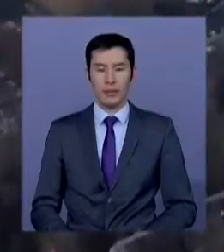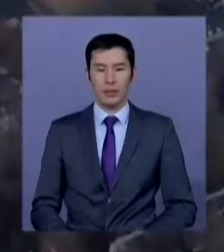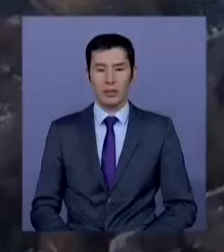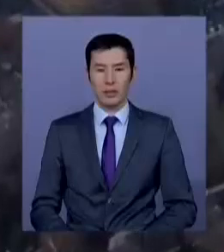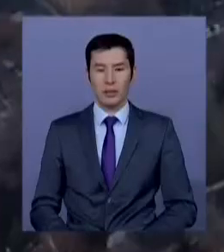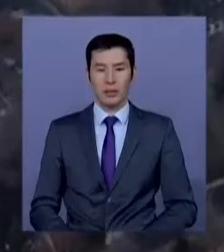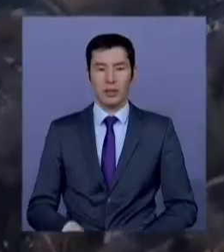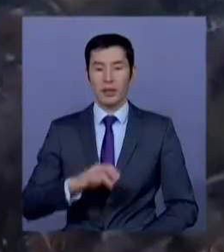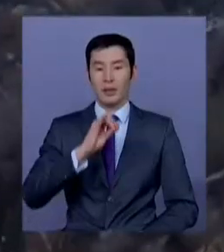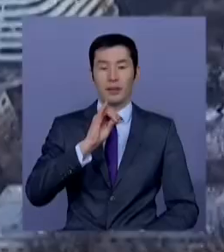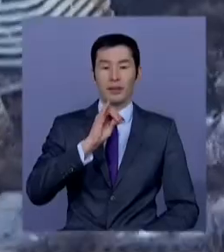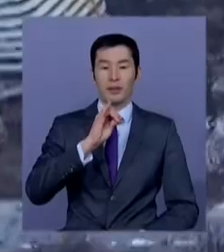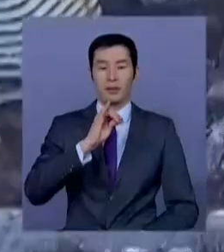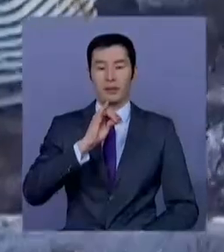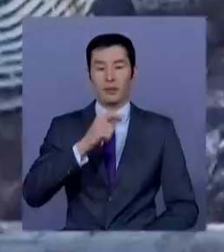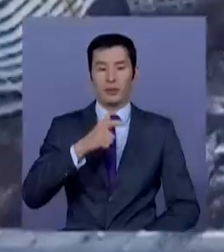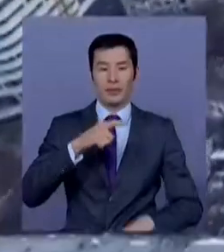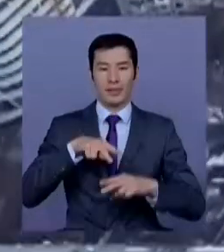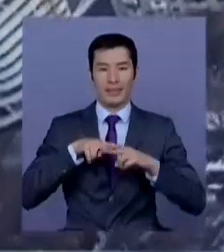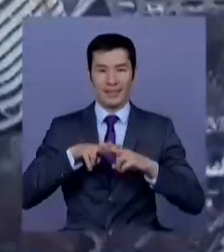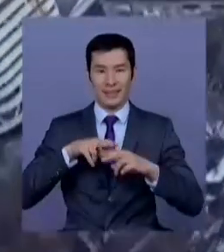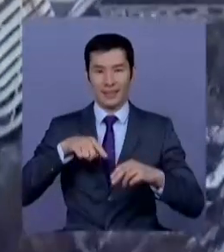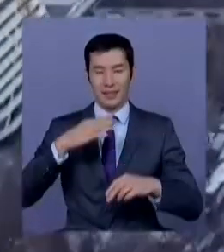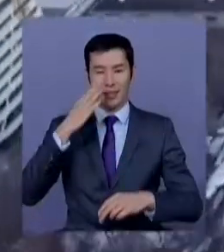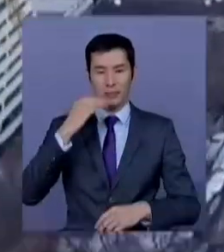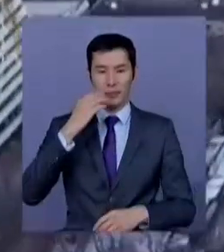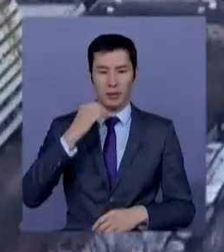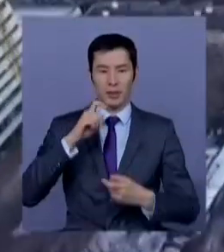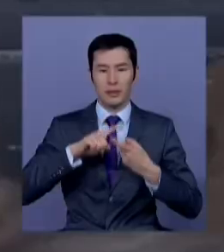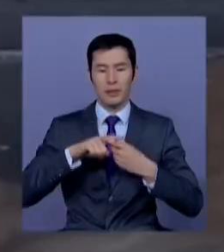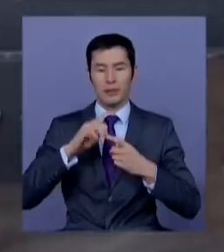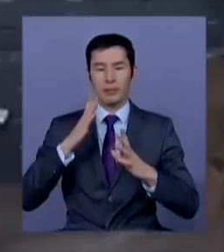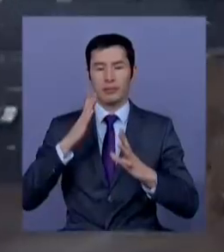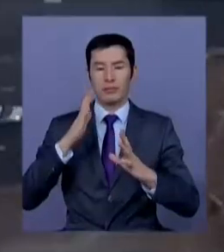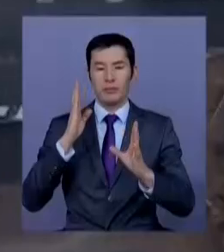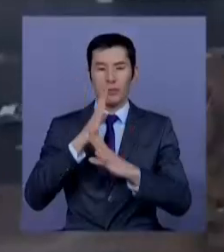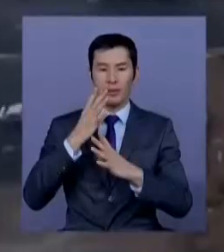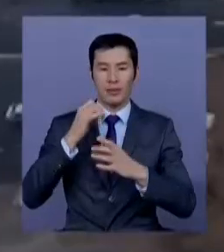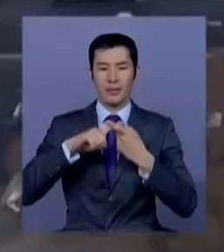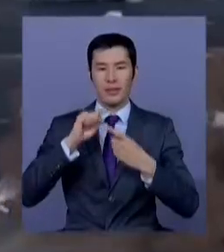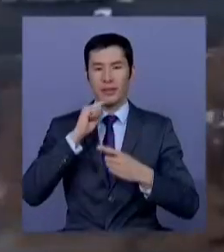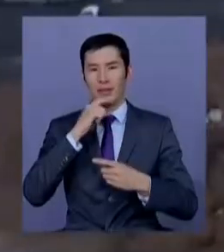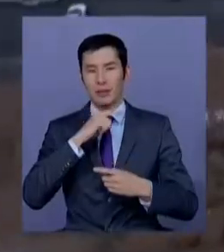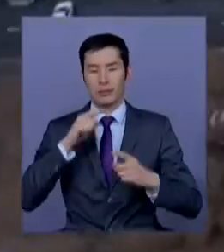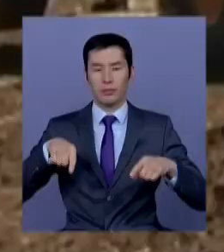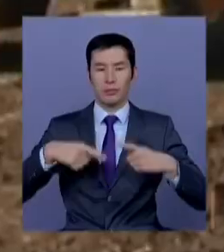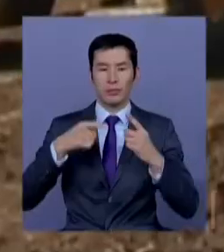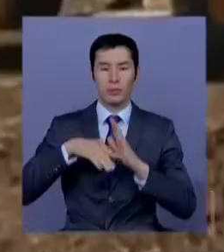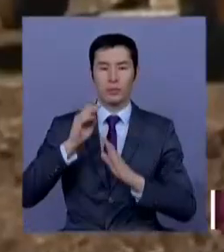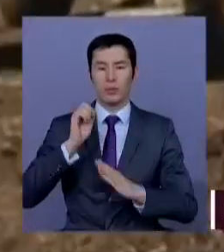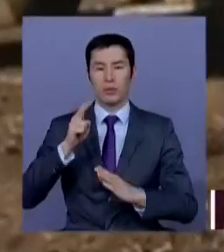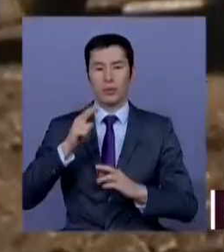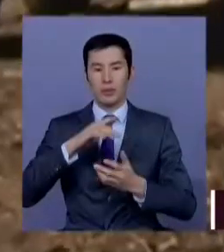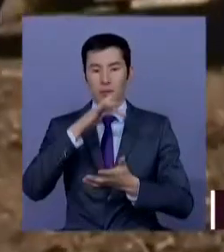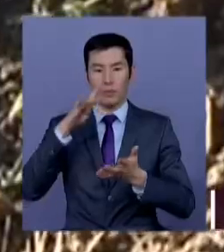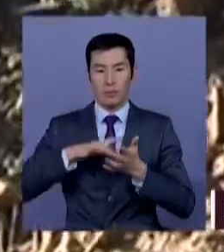Оңтүстік Астанадағы өзекті түйткілдердің бірі экология мәселесі, сондықтан тілшілерді бұл сауал әлбетте толғандырмай қоймады. Бақытжан Сағынтаевтың сөзінше, шаһарда